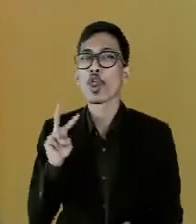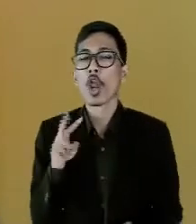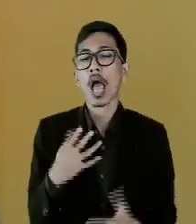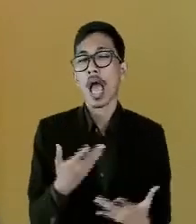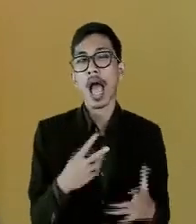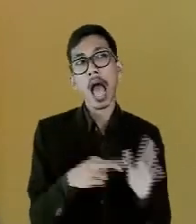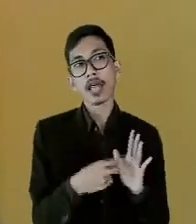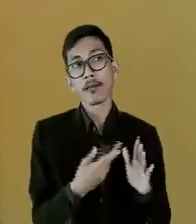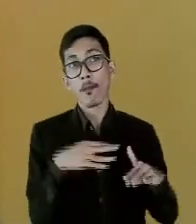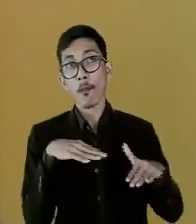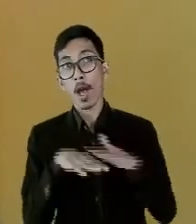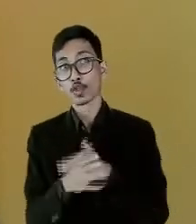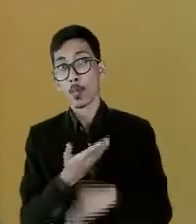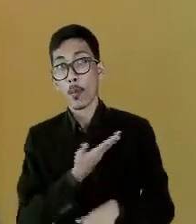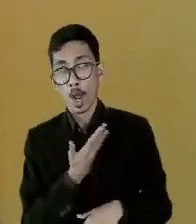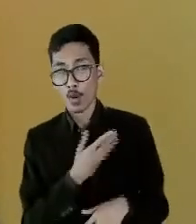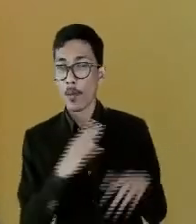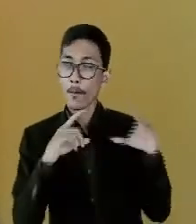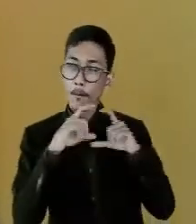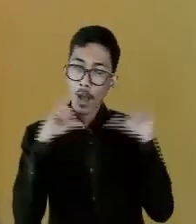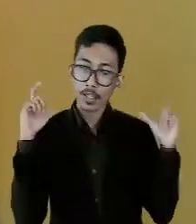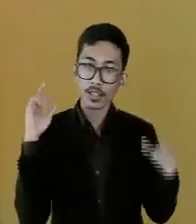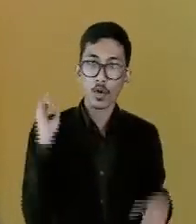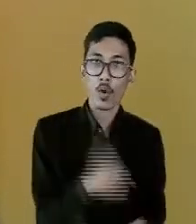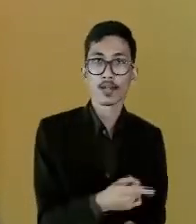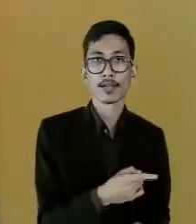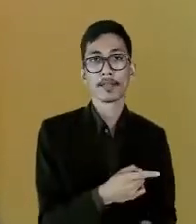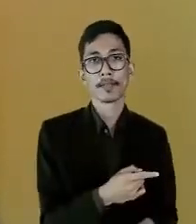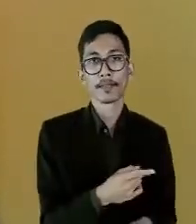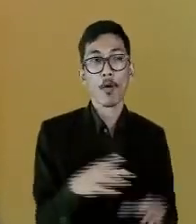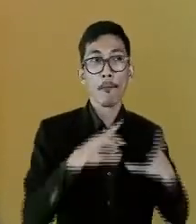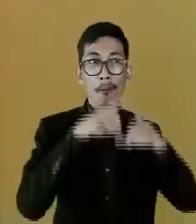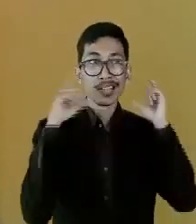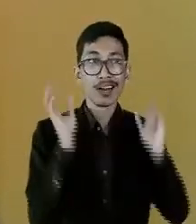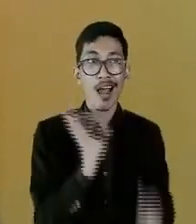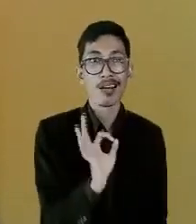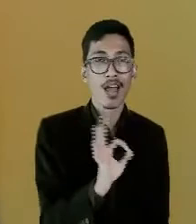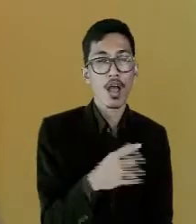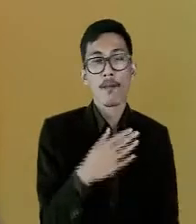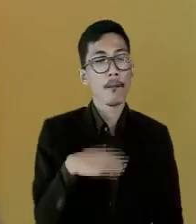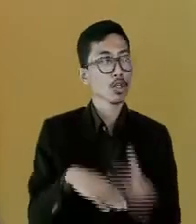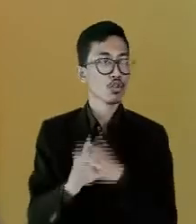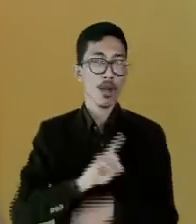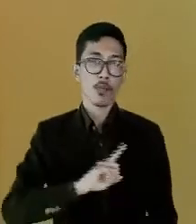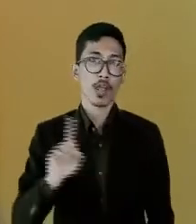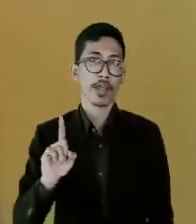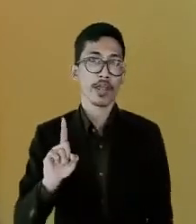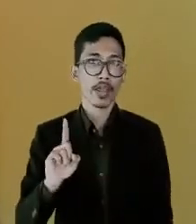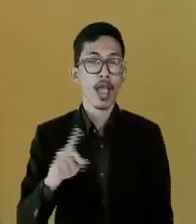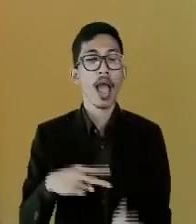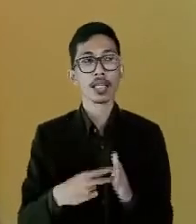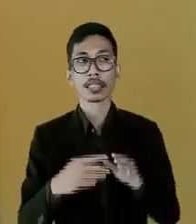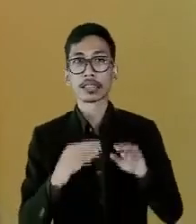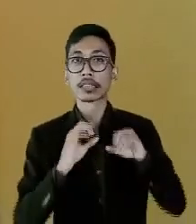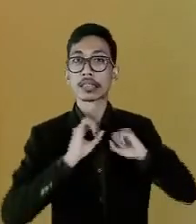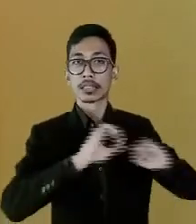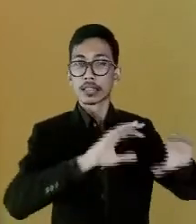Kalau tidak pakai masker, Anda tidak bisa masuk ke lapangan. Nah, disitulah kita bisa mengajak masyarakat